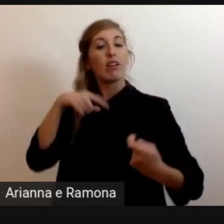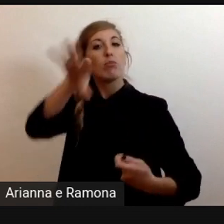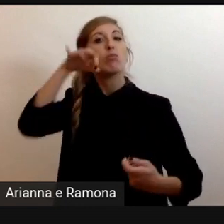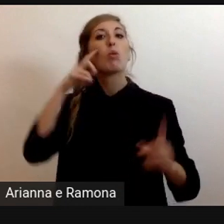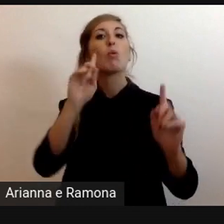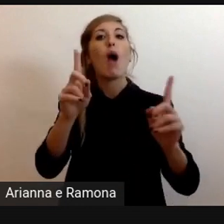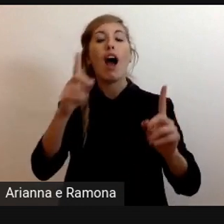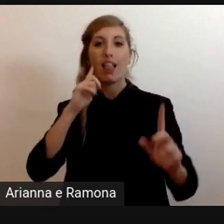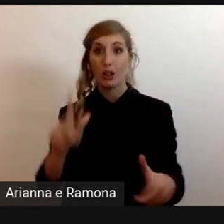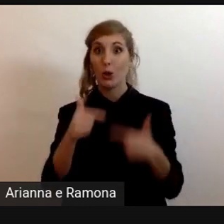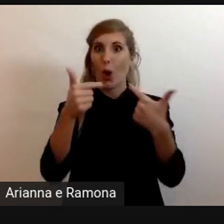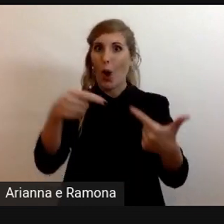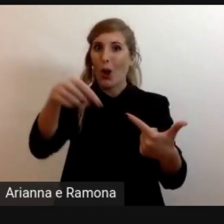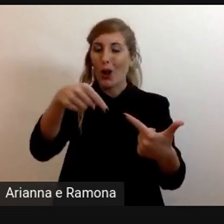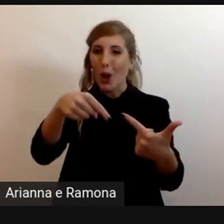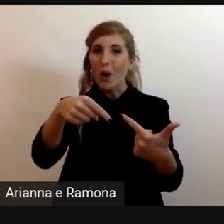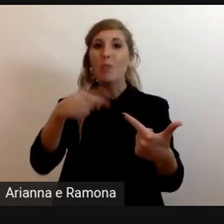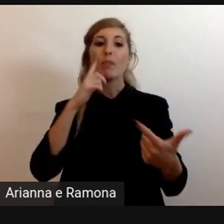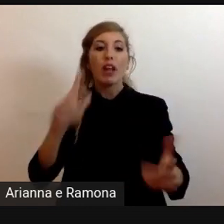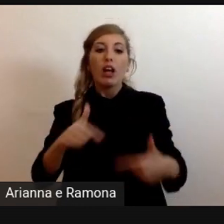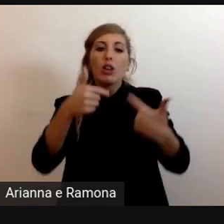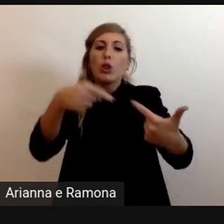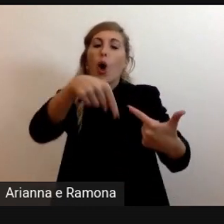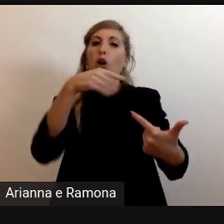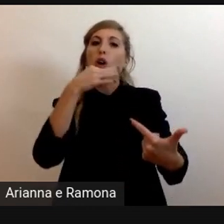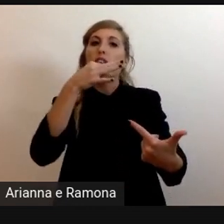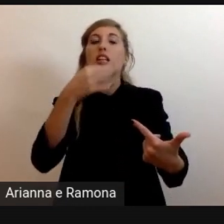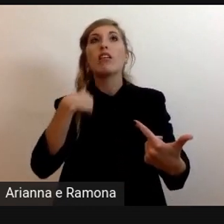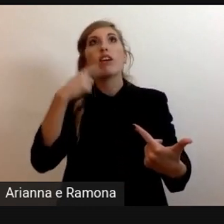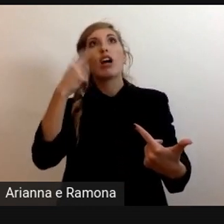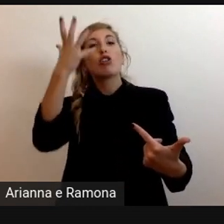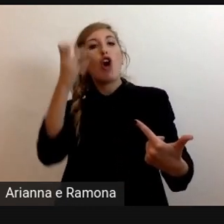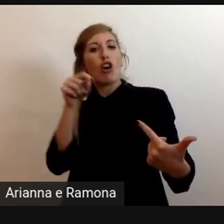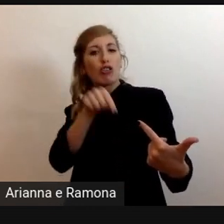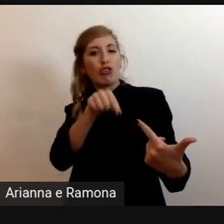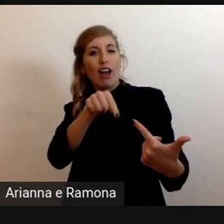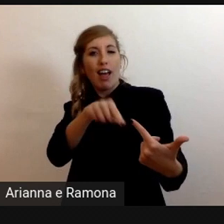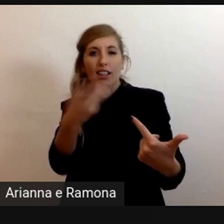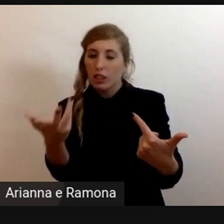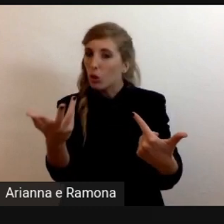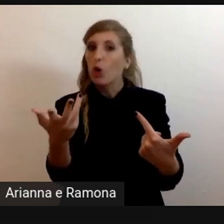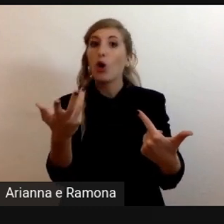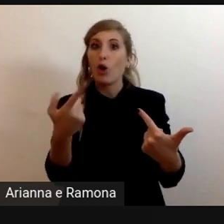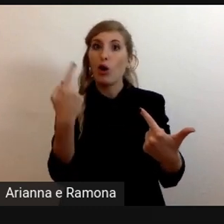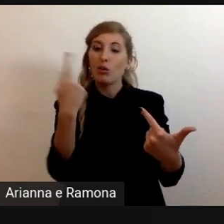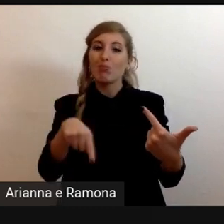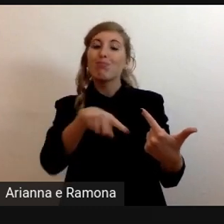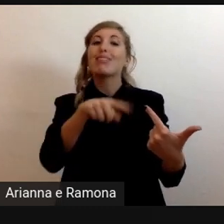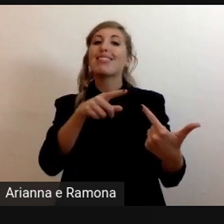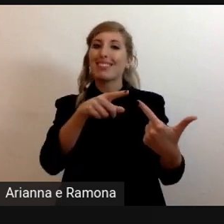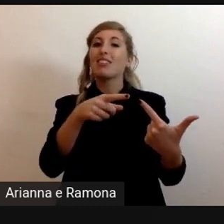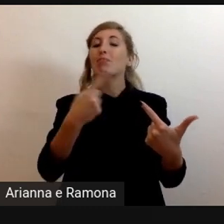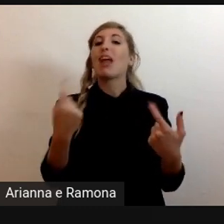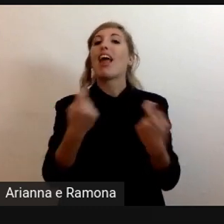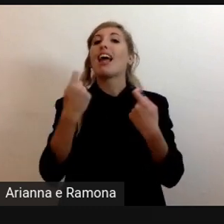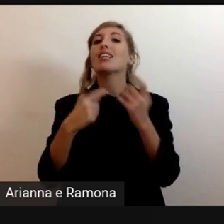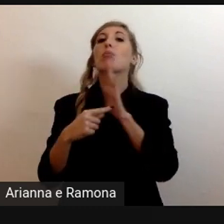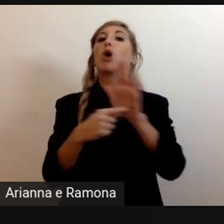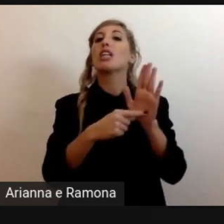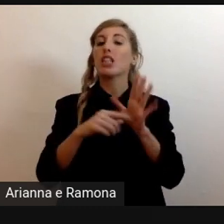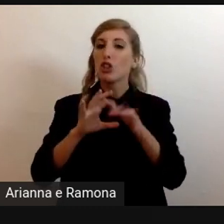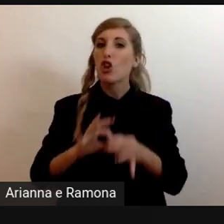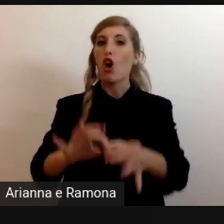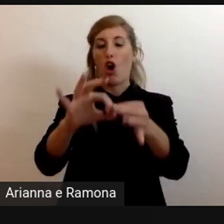in dono quindi è il concetto che attraversa le diverse esposizioni talk e